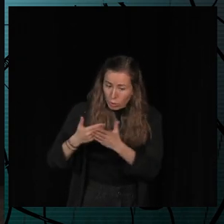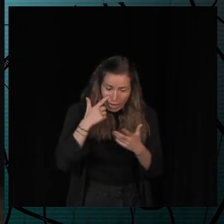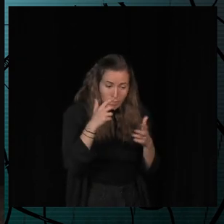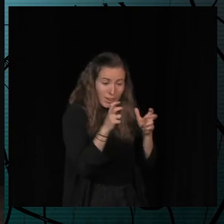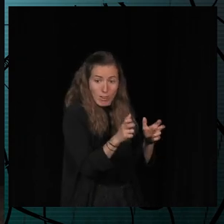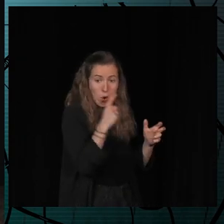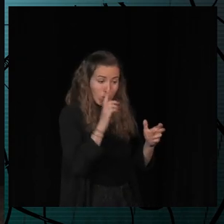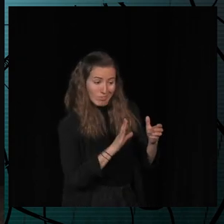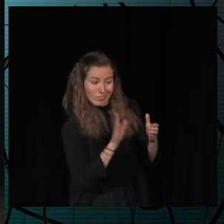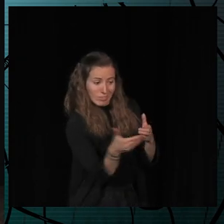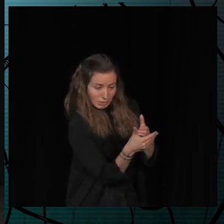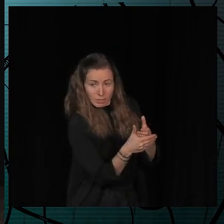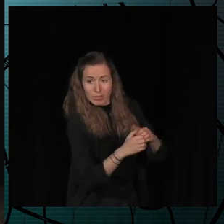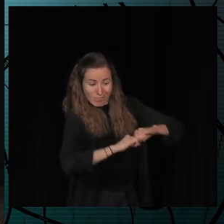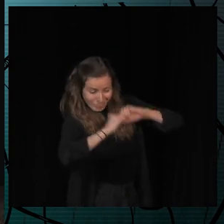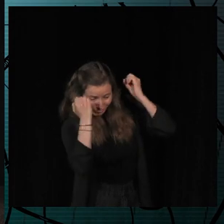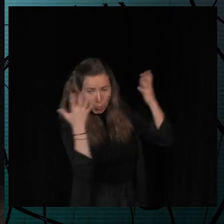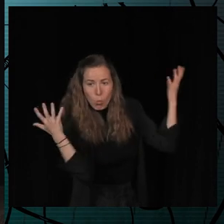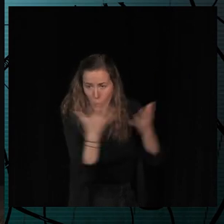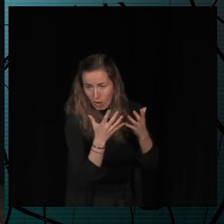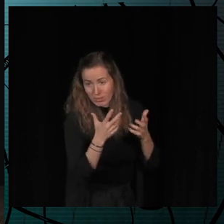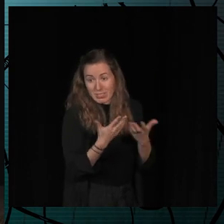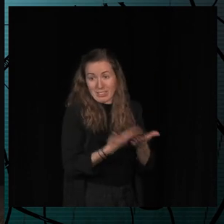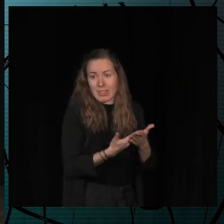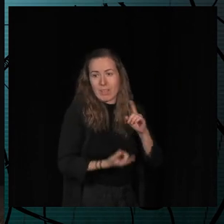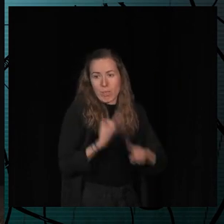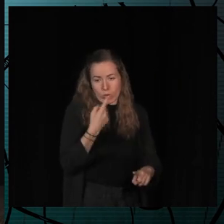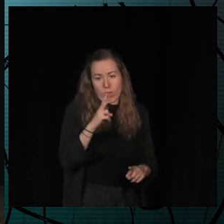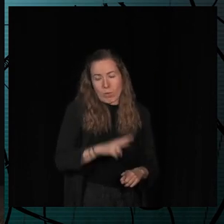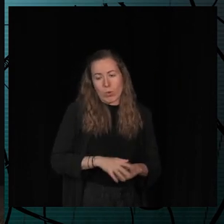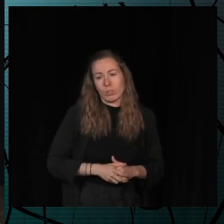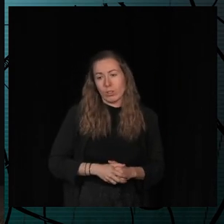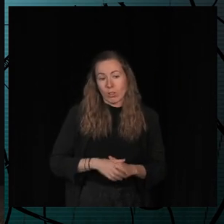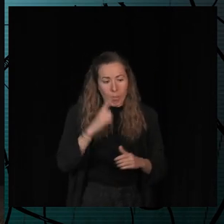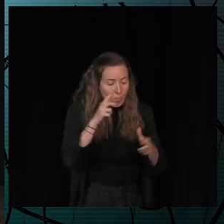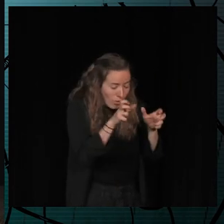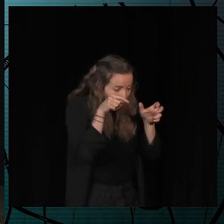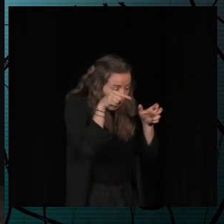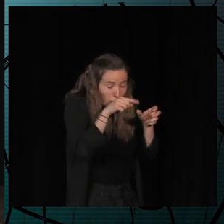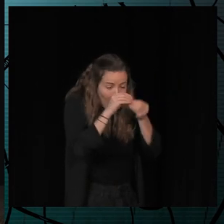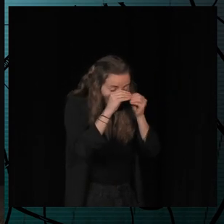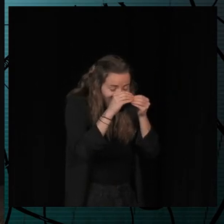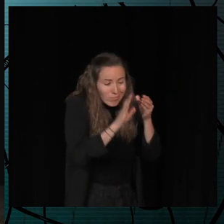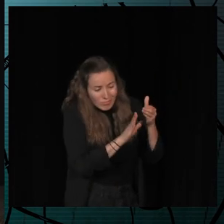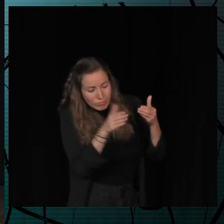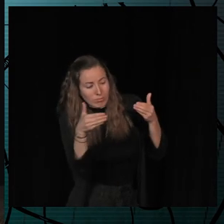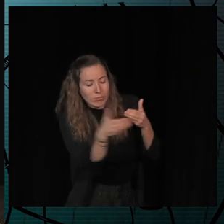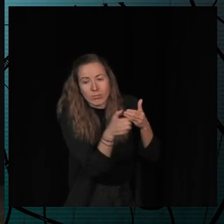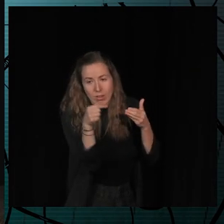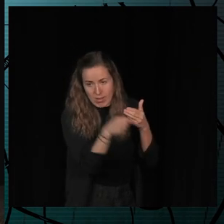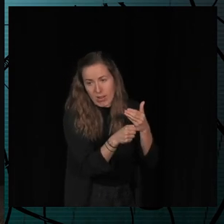nous nous nous révèle ou nous manifeste à l'extérieur sans sans être le le le le